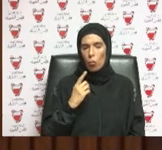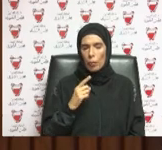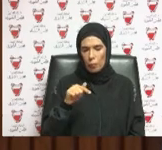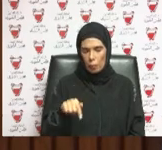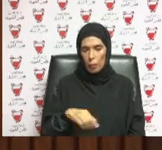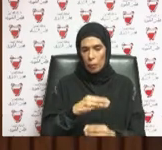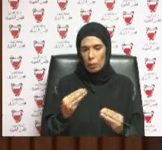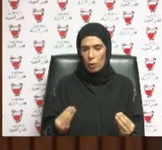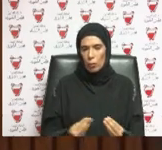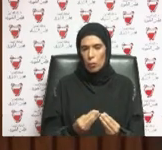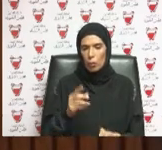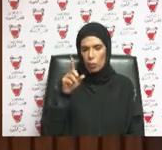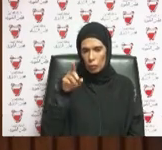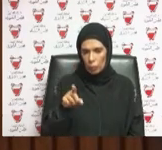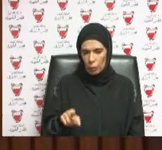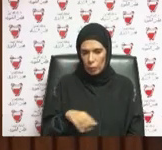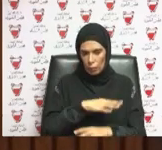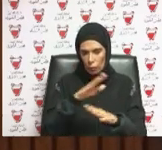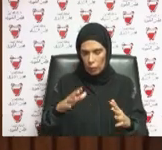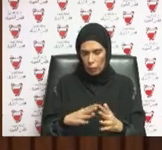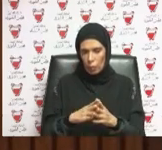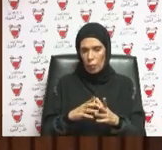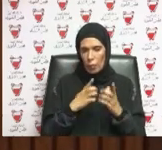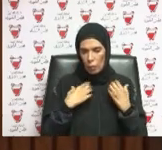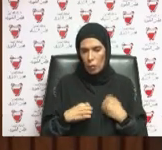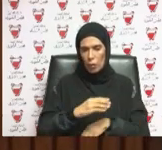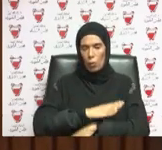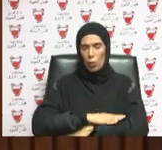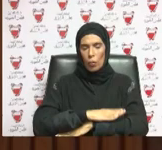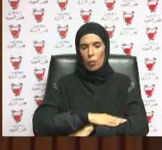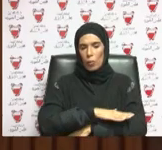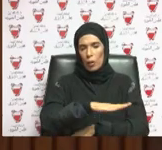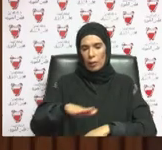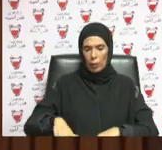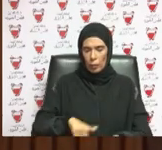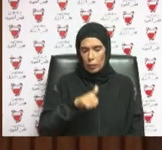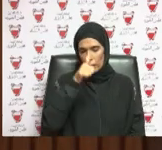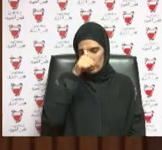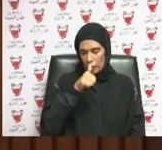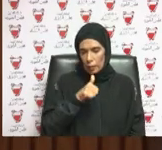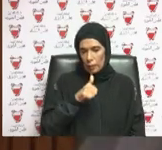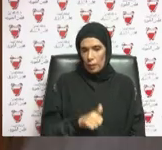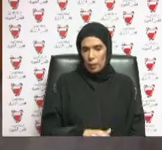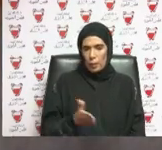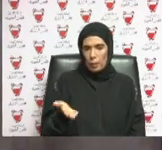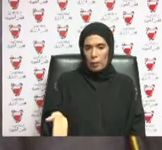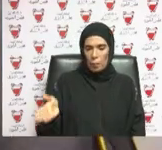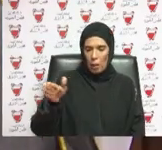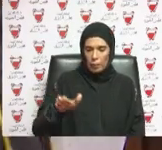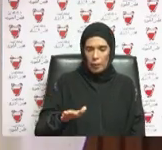بيننا، وها هو اليوم يوحد الجميع في حبه واحترامه وتقديره والحزن عليه بعد رحيله.